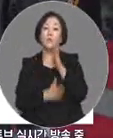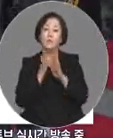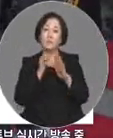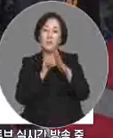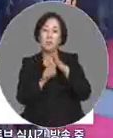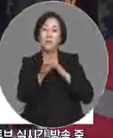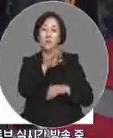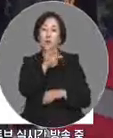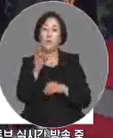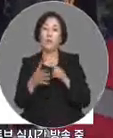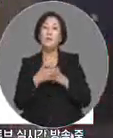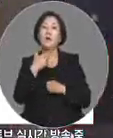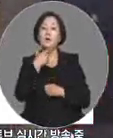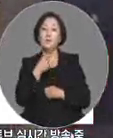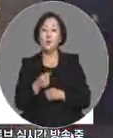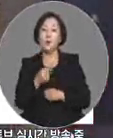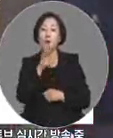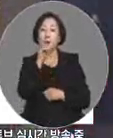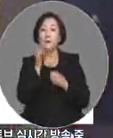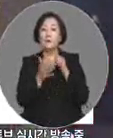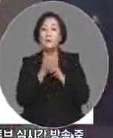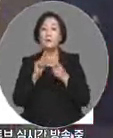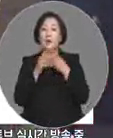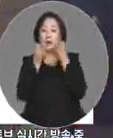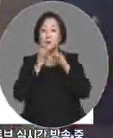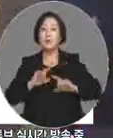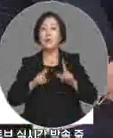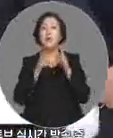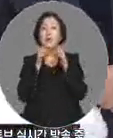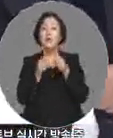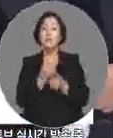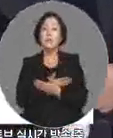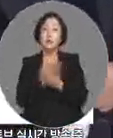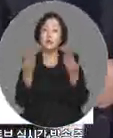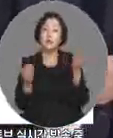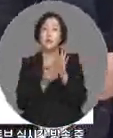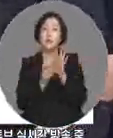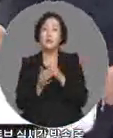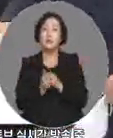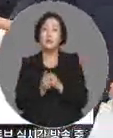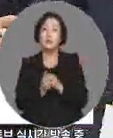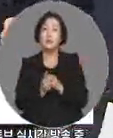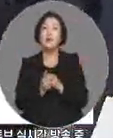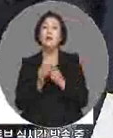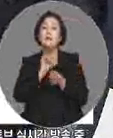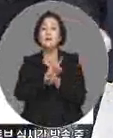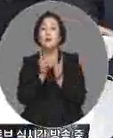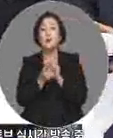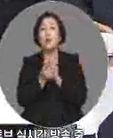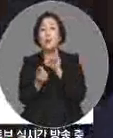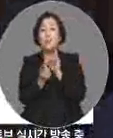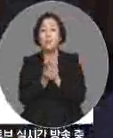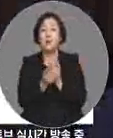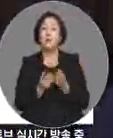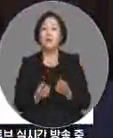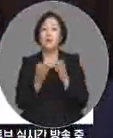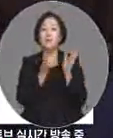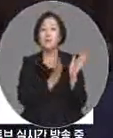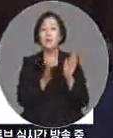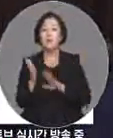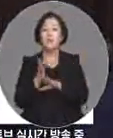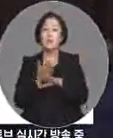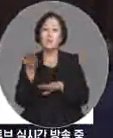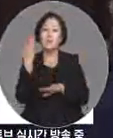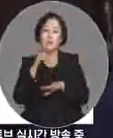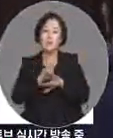저마다 소망을 염원하며 새해 인사를 전했습니다 오랜만에 오프라인으로 열린 행사에는 지난해